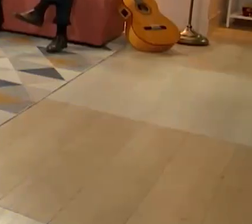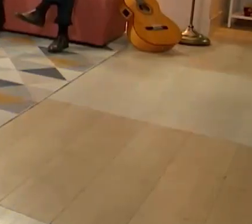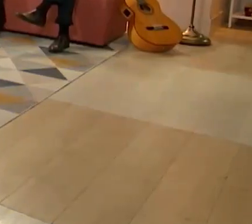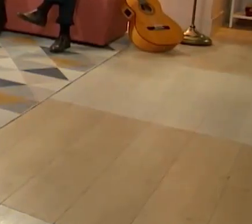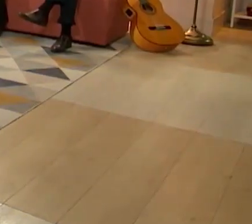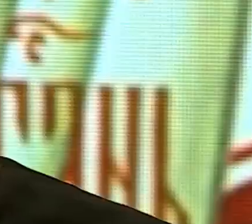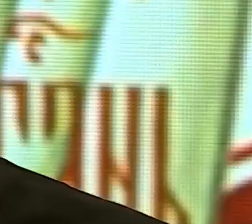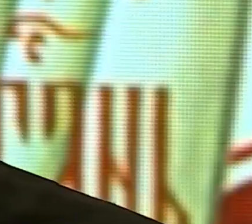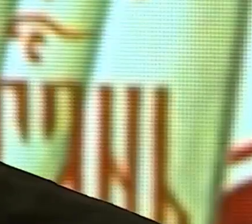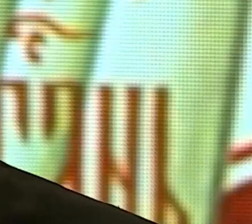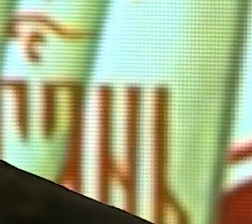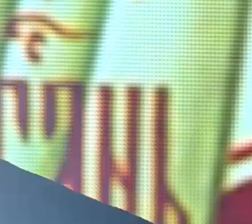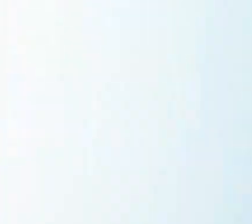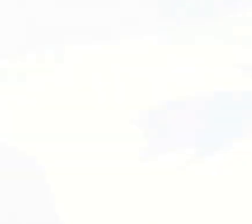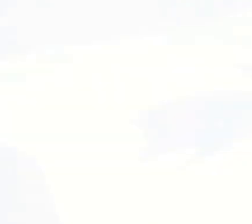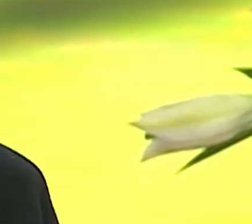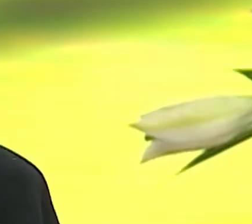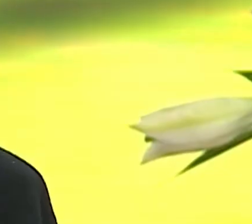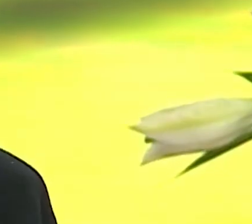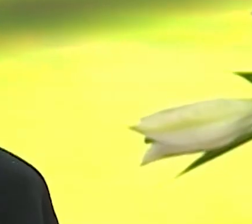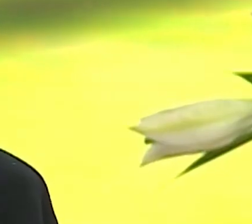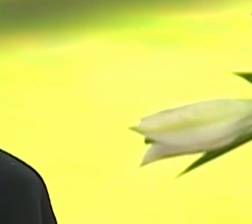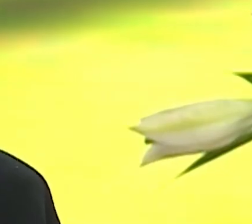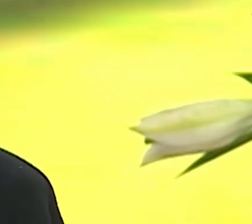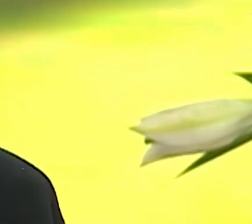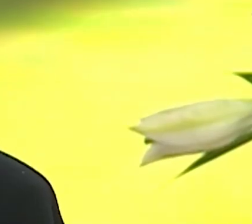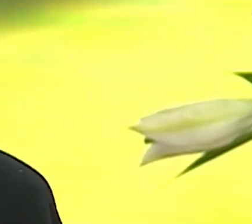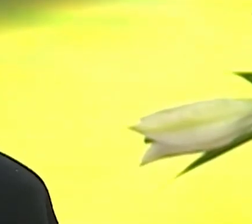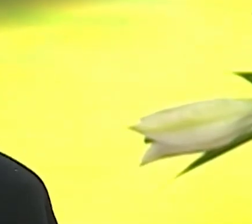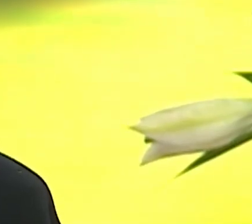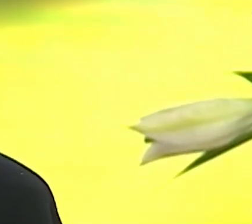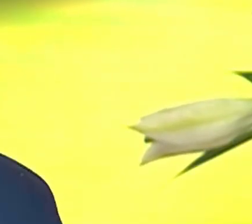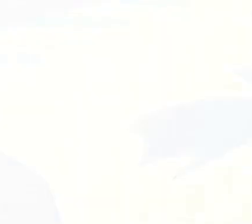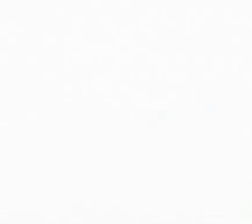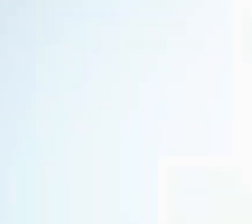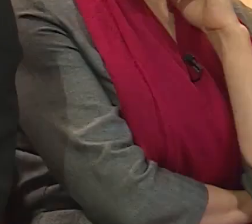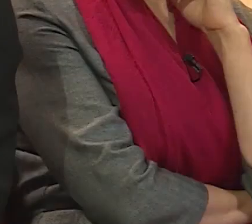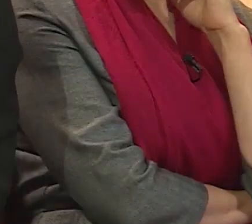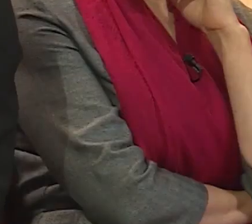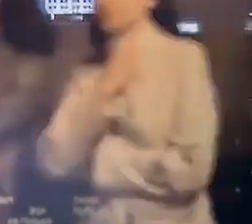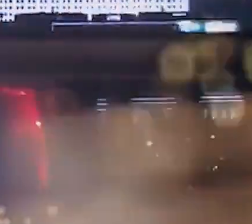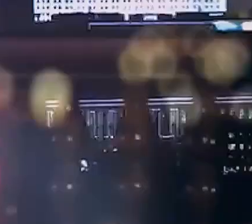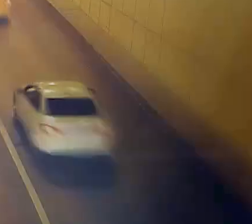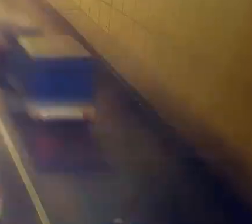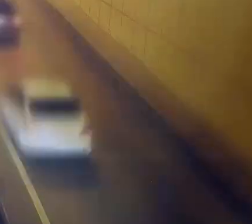лик. Это была первая икона Иисуса Христа. Это праздник возношения Богородицы. Я сейчас...